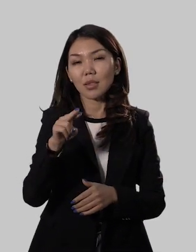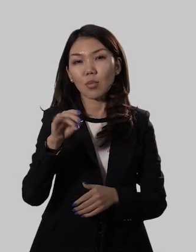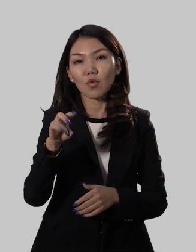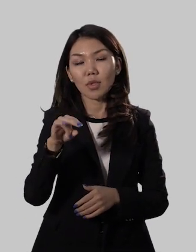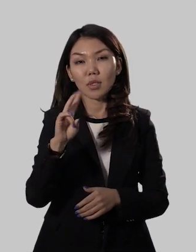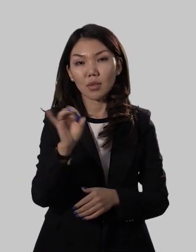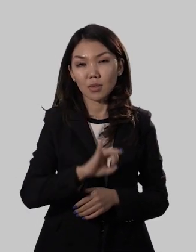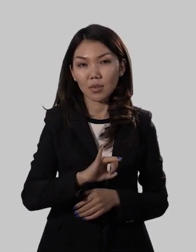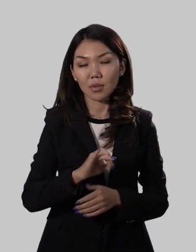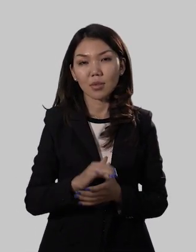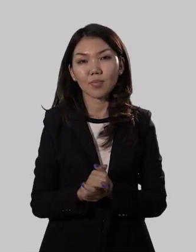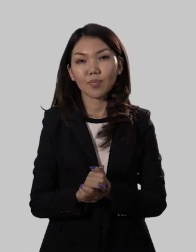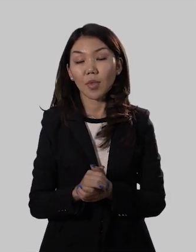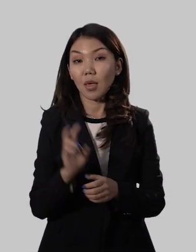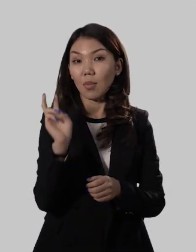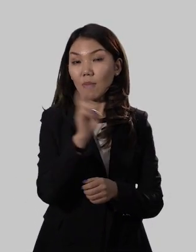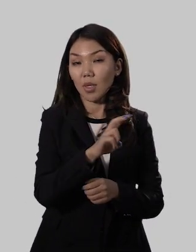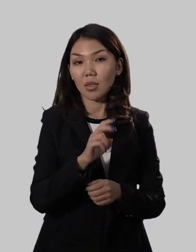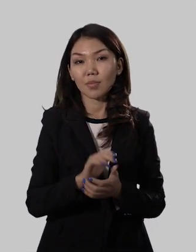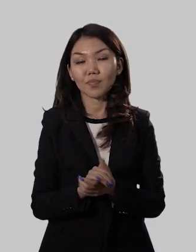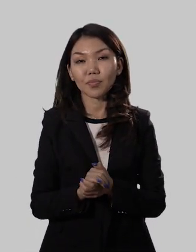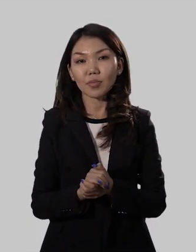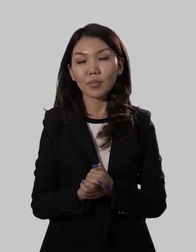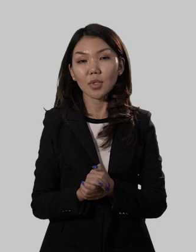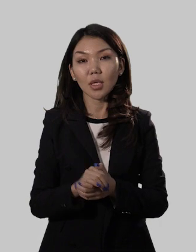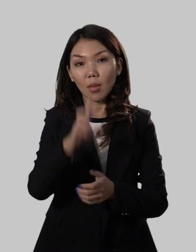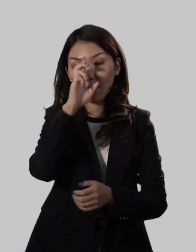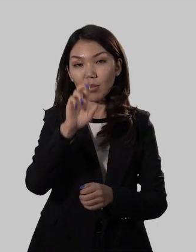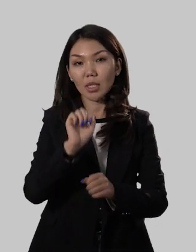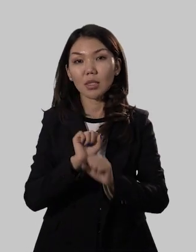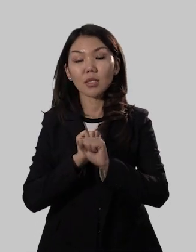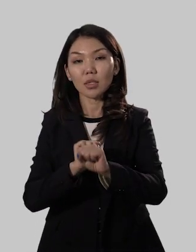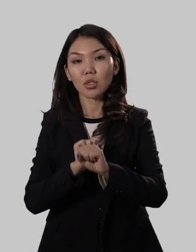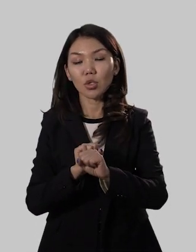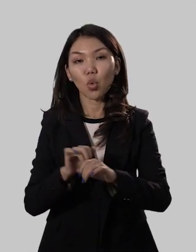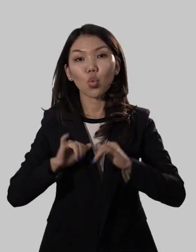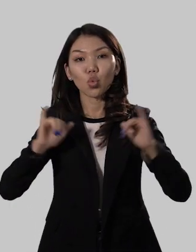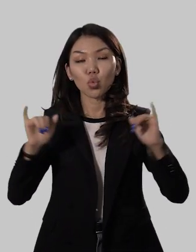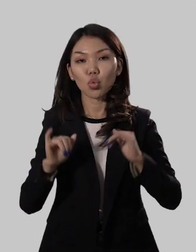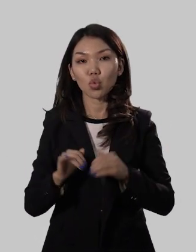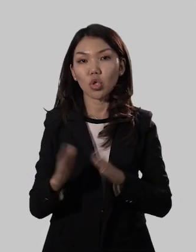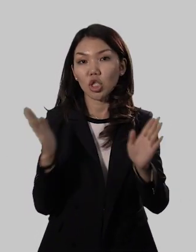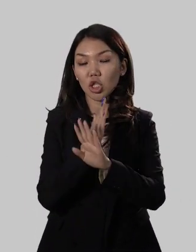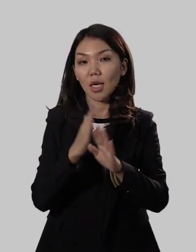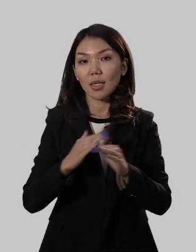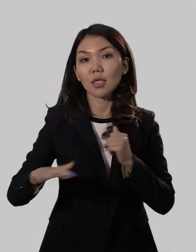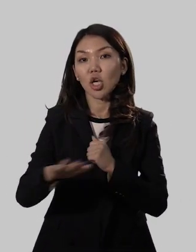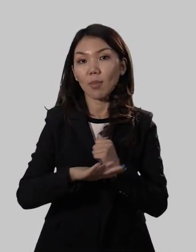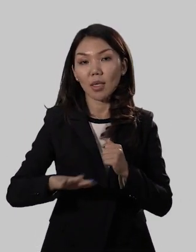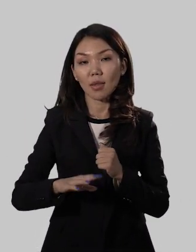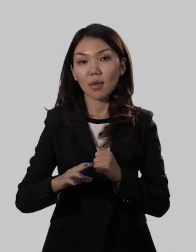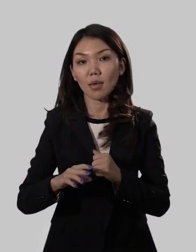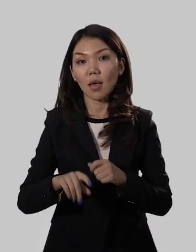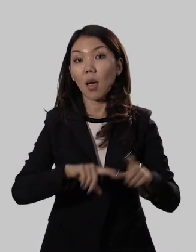жерлерге жана мамлекет тарабынан корголуучу жана өнүктүрүлүүчү жаратылыш объекттерине